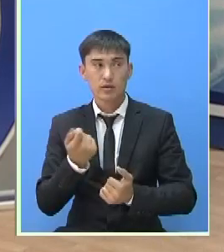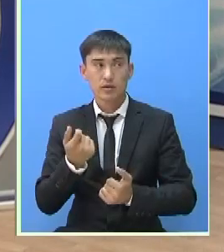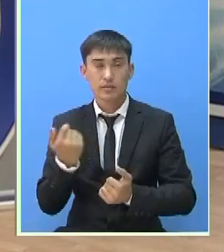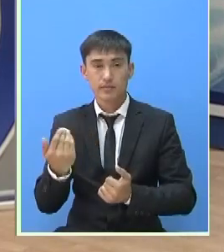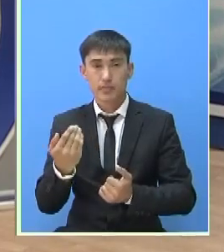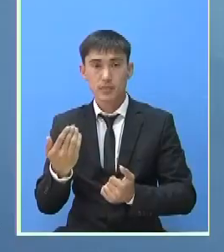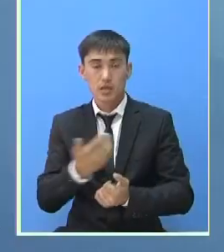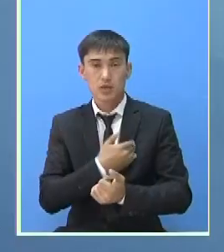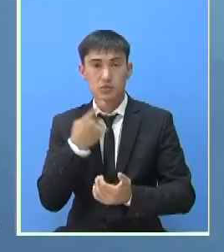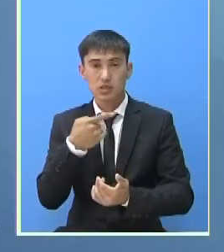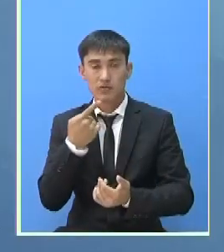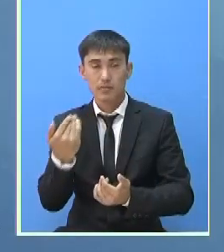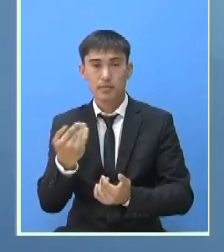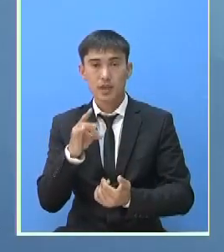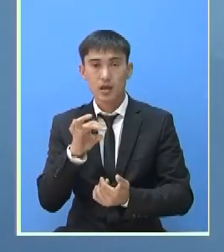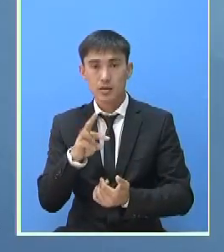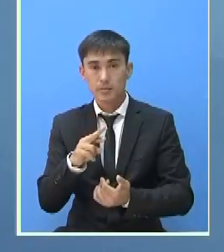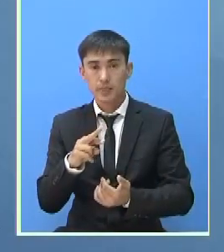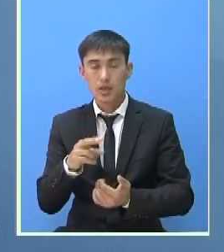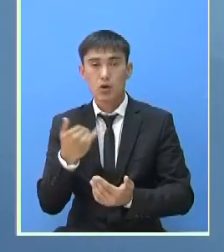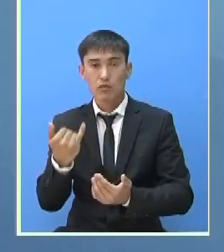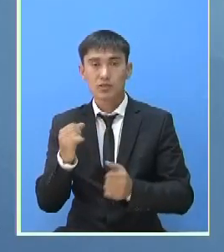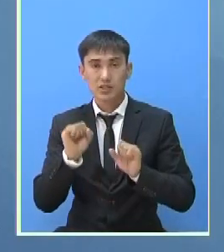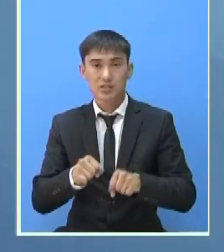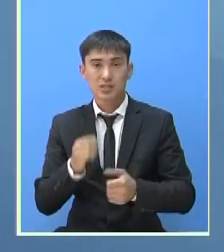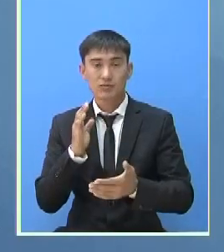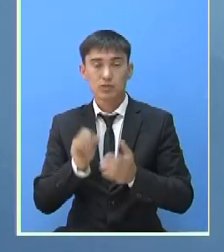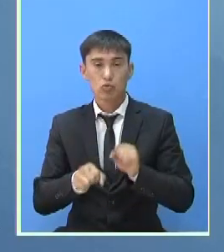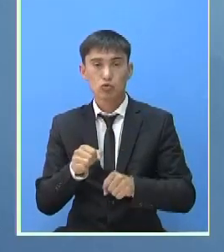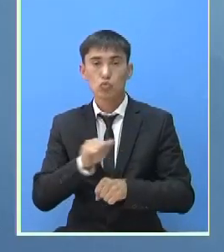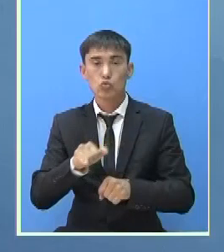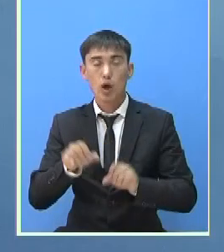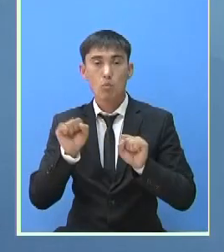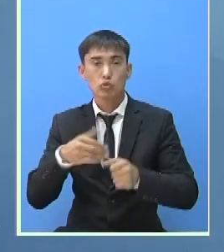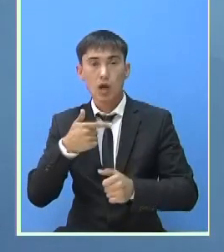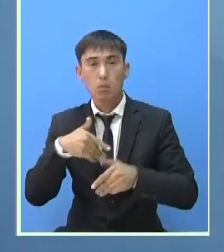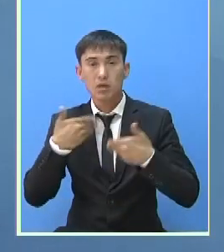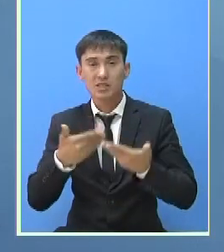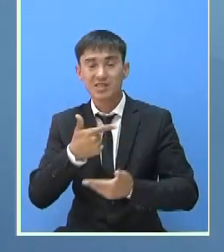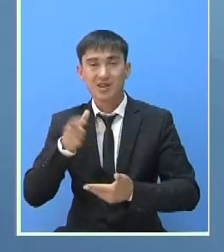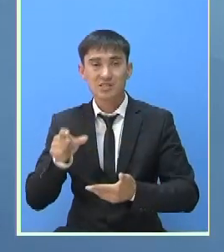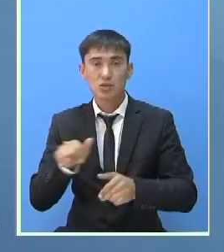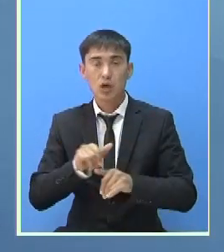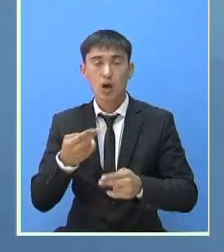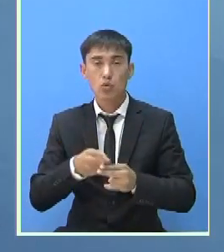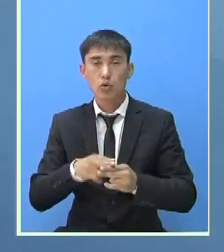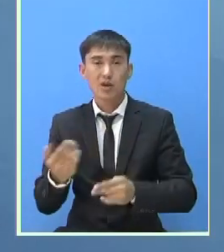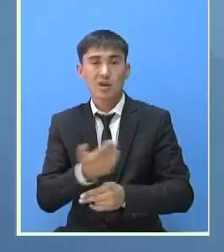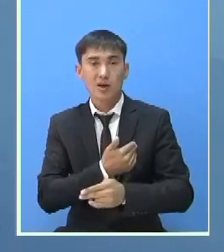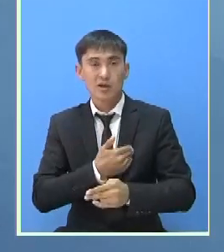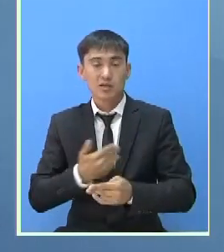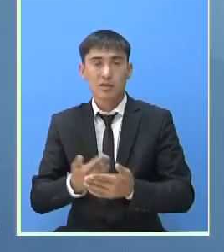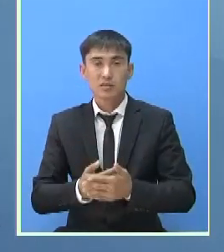вас есть возможность такая назвать контактные номера телефонов, куда могут обратиться граждане, которые, скажем